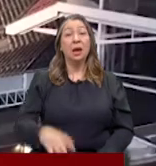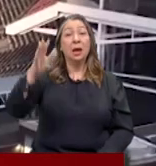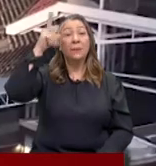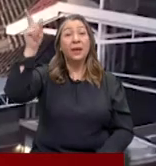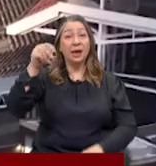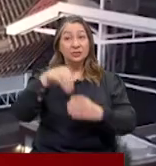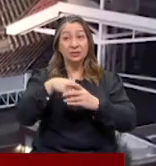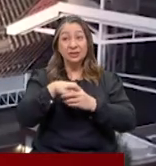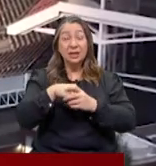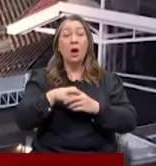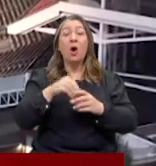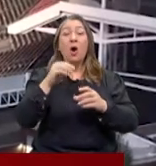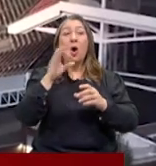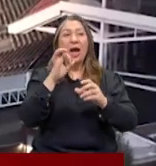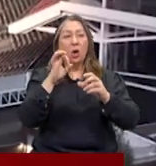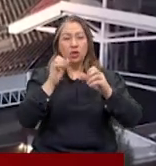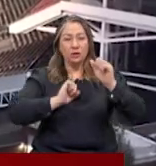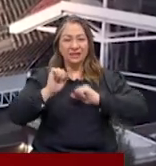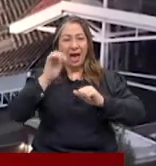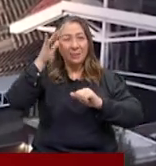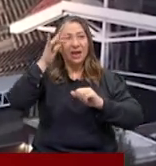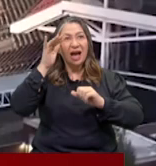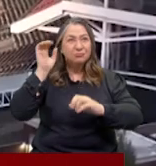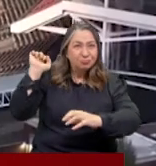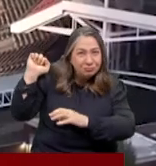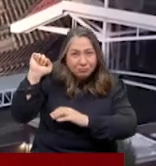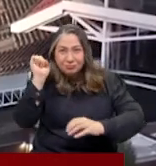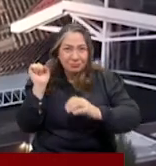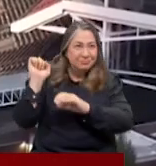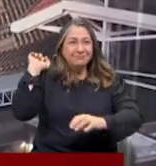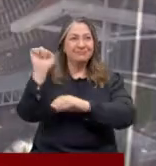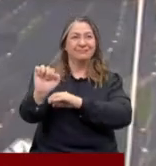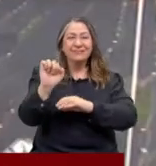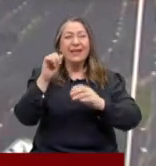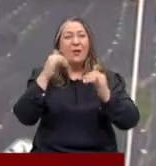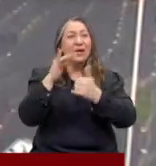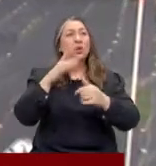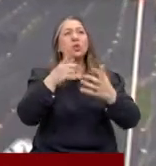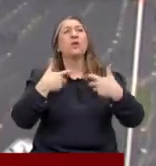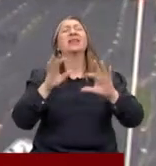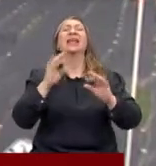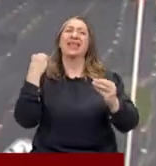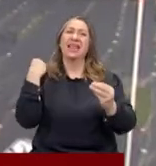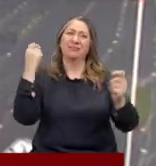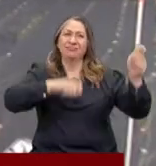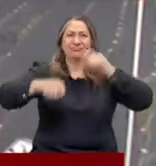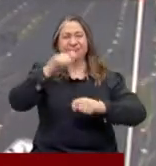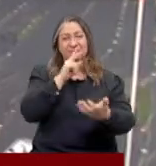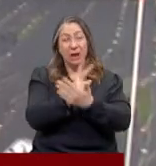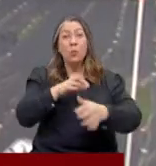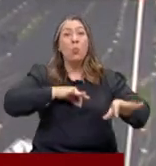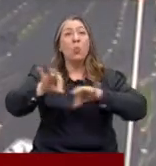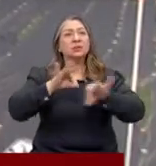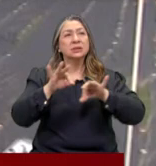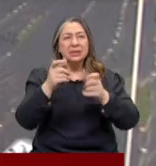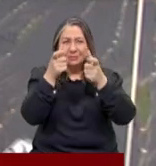Amerika Birleşik Devletleri'nde Oregon Üniversitesi Amerikan futbolu oynanan stadyumu güvenli olmadığı gerekçesiyle yenileme kararı aldı.